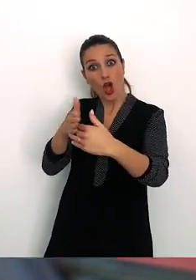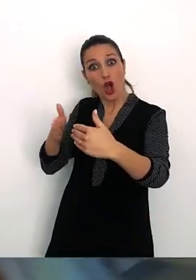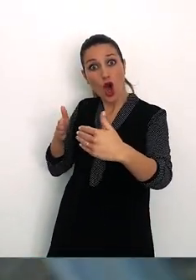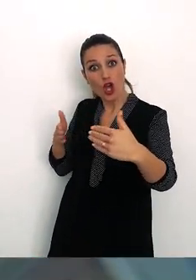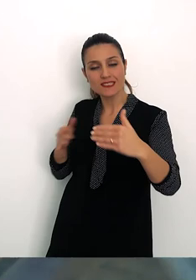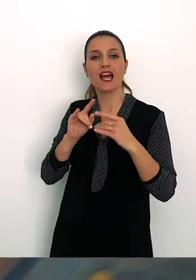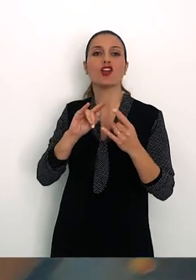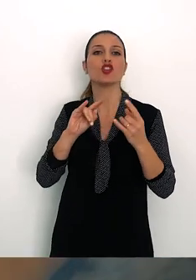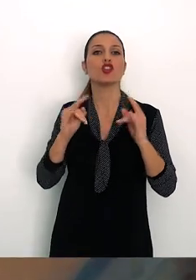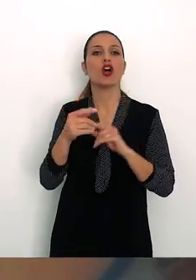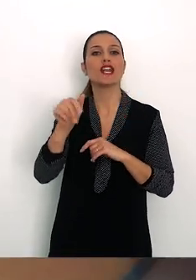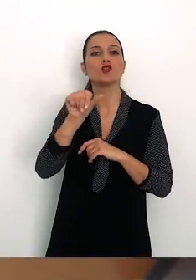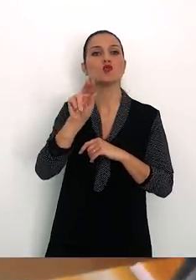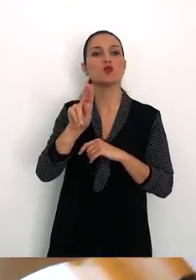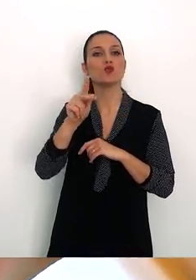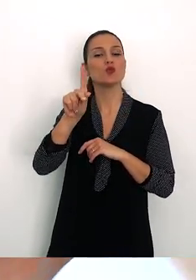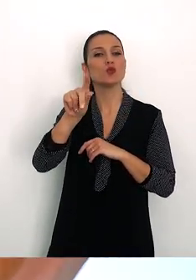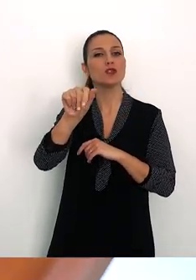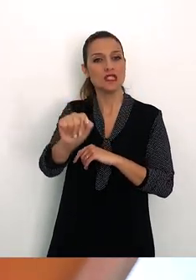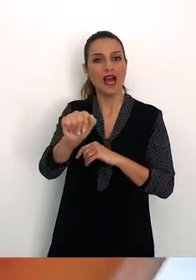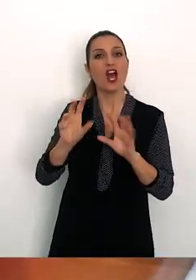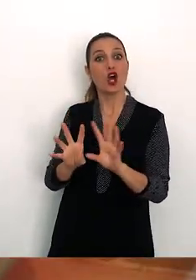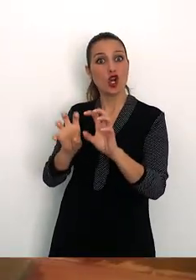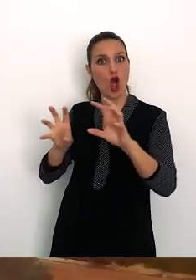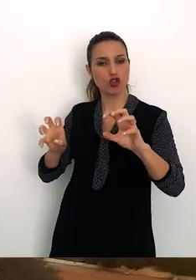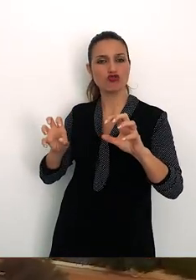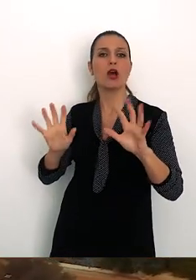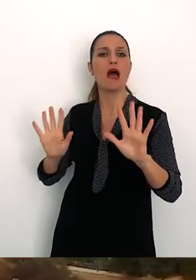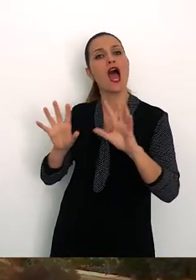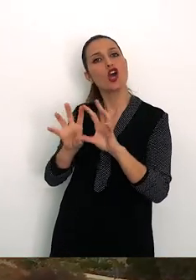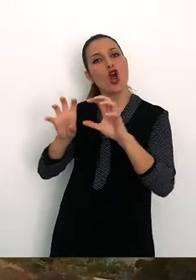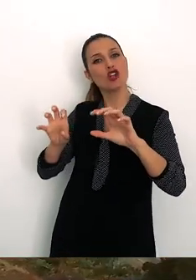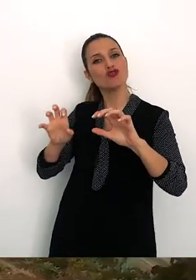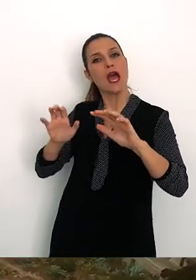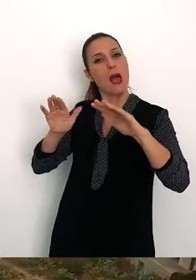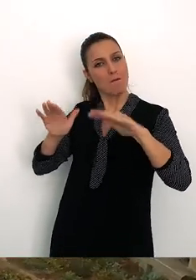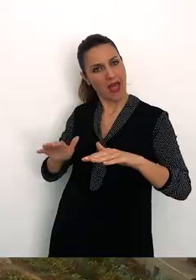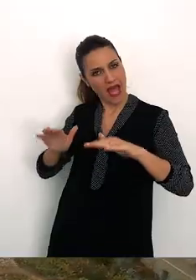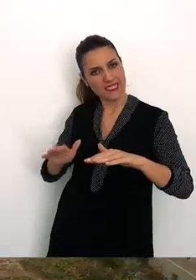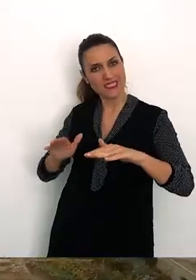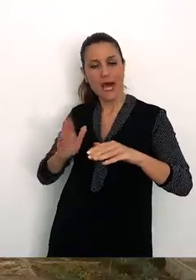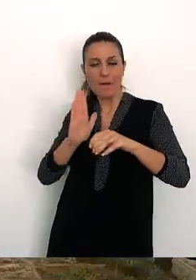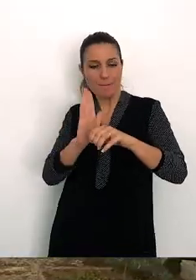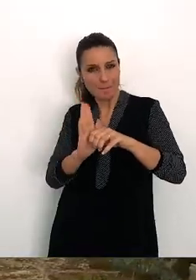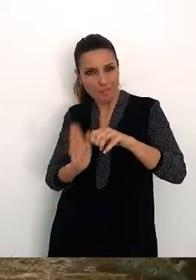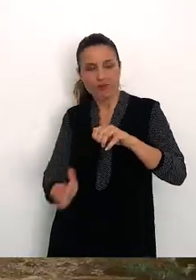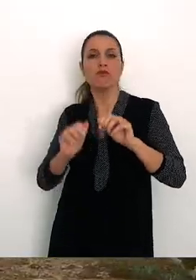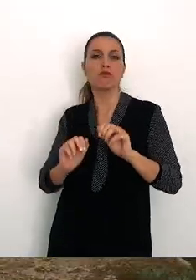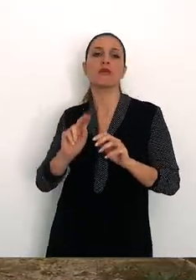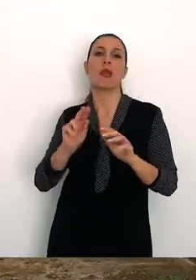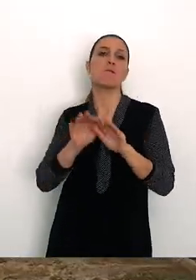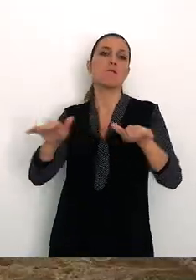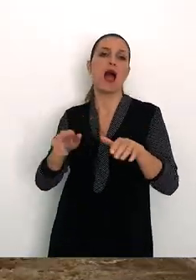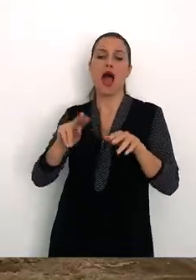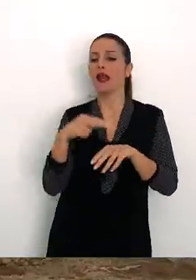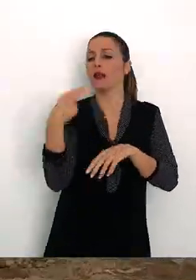Tutta la costa della marina di Torre Suda è rocciosa, per lo più bassa e levigata, permettendo un facile accesso al mare.